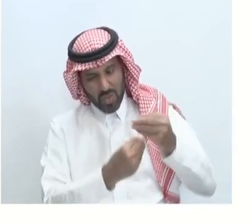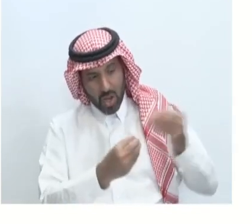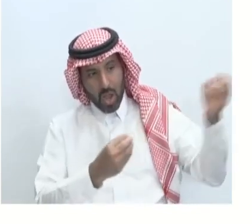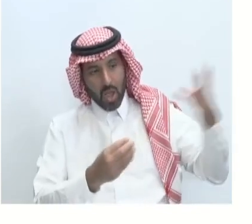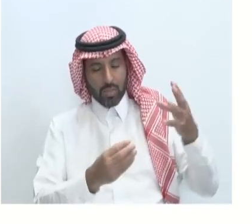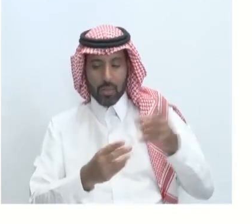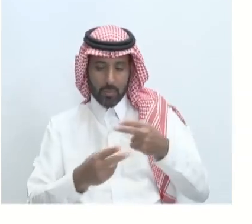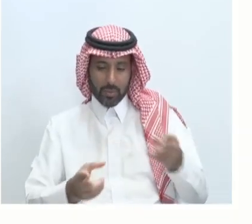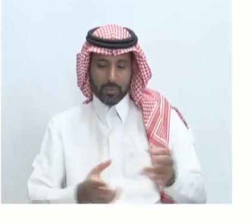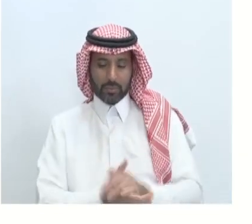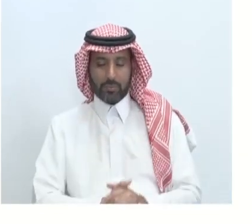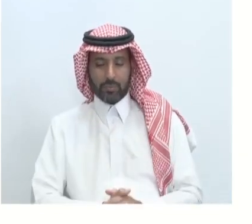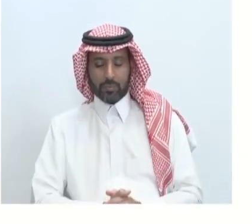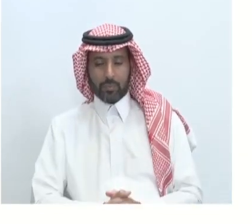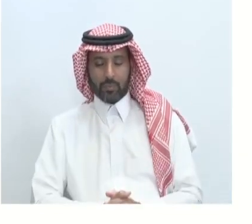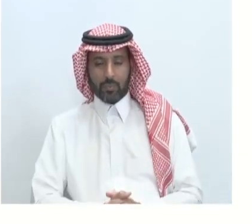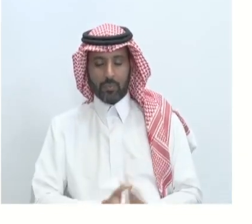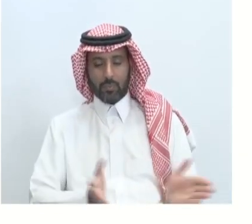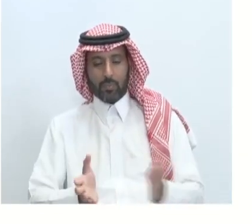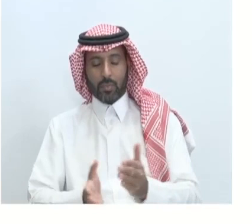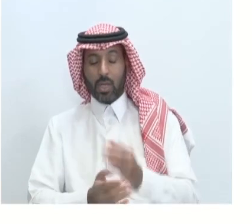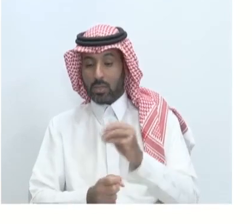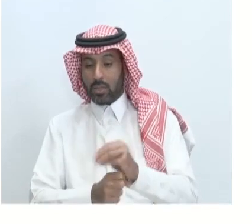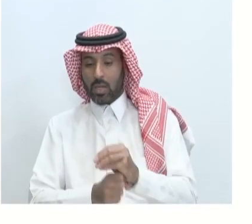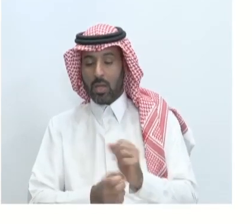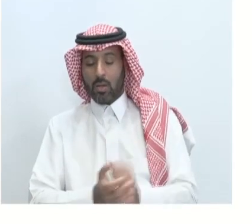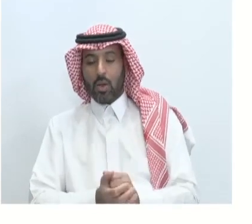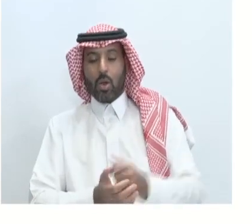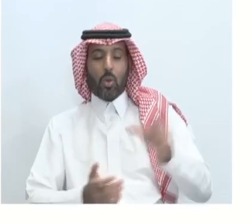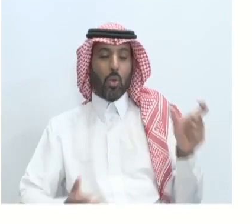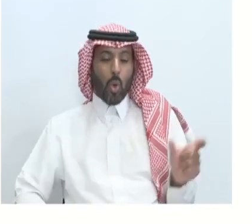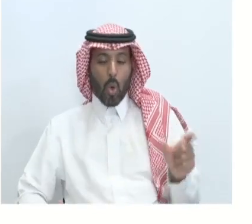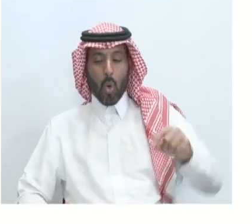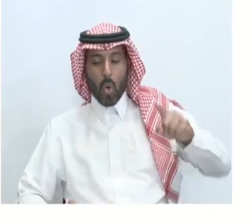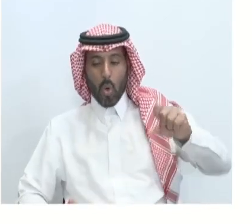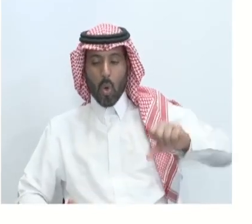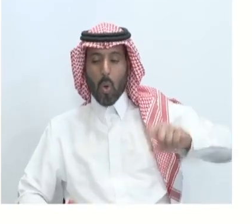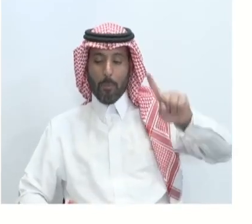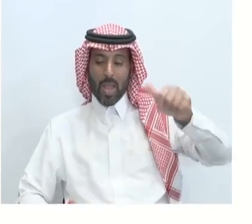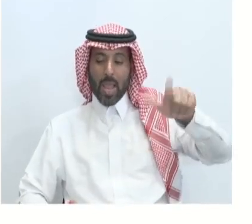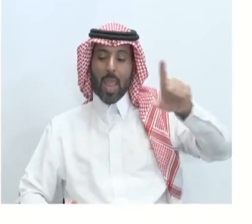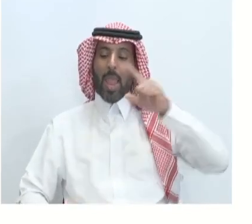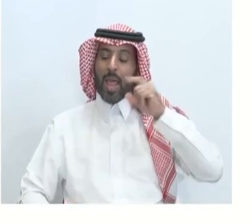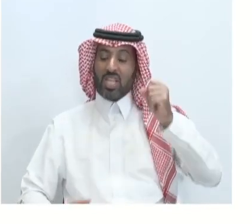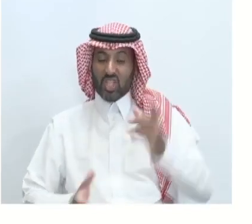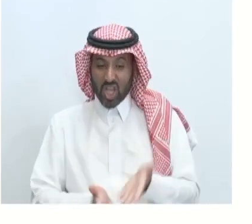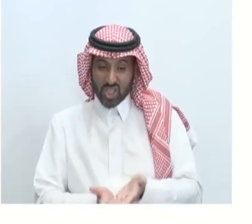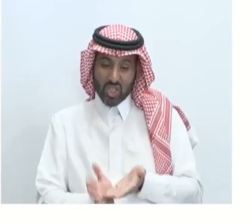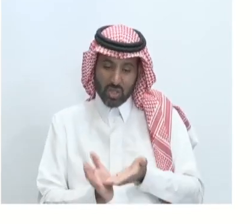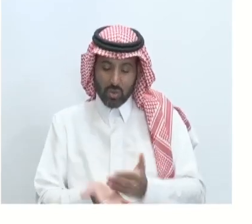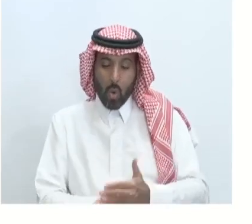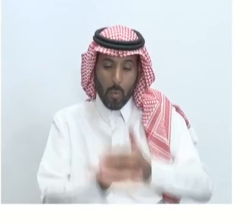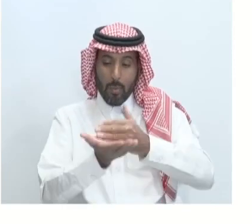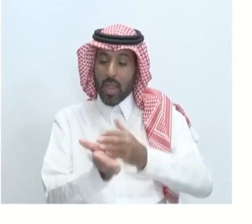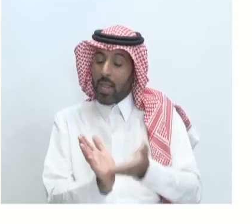اكثر من غيرها بعد ذلك تعرفنا الى على نوبل للفيزياء حيث تمنح لمراد لي او حيث